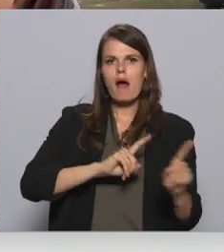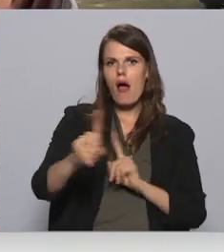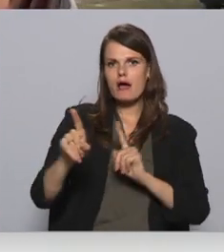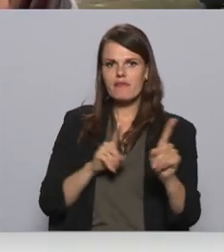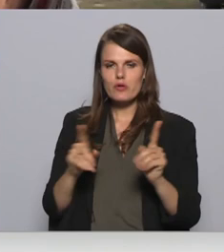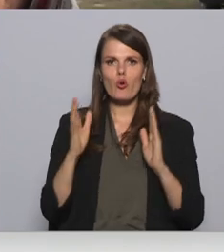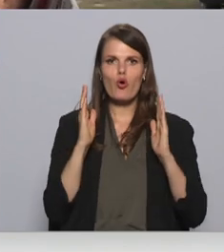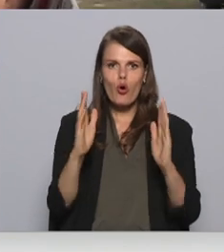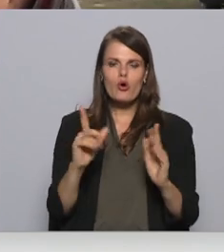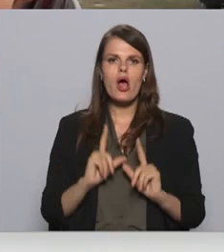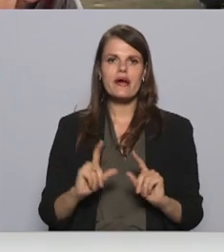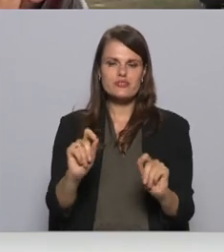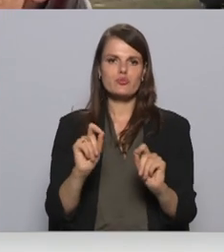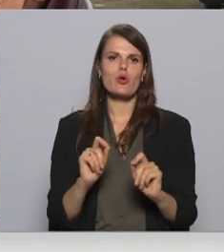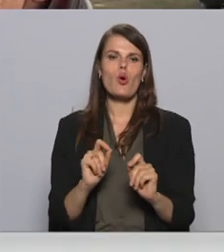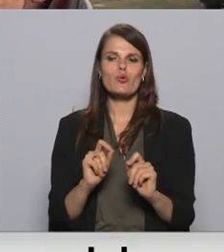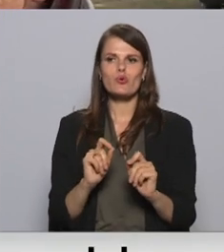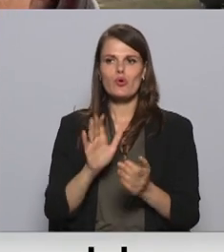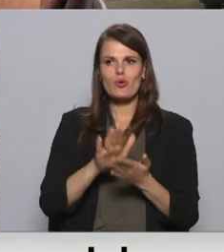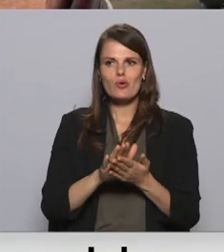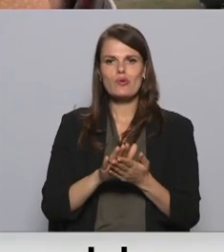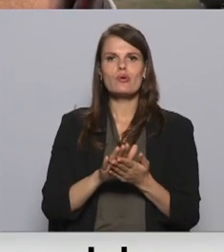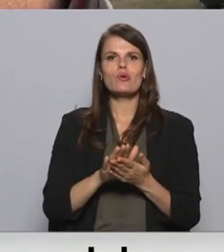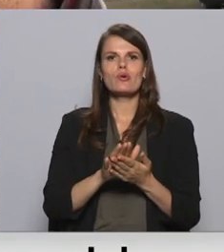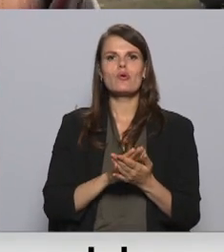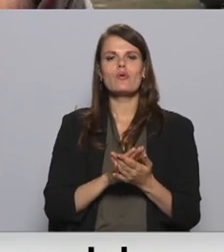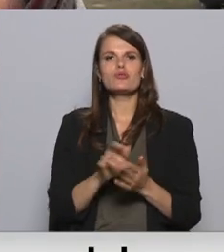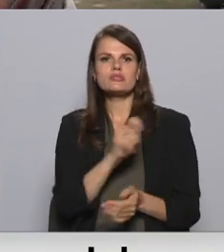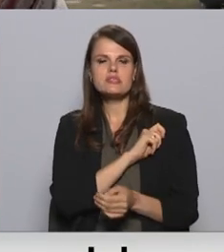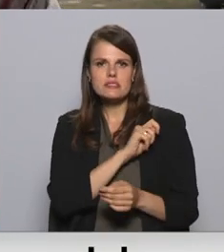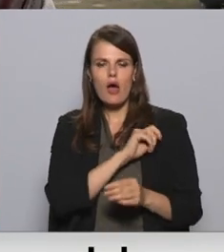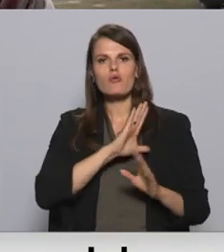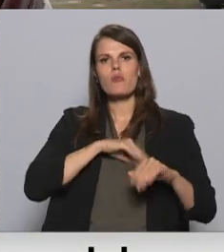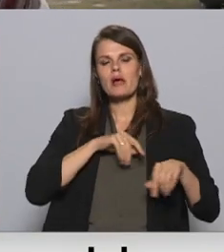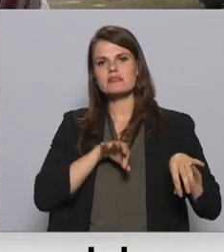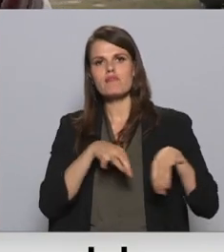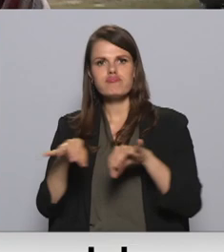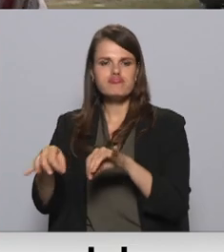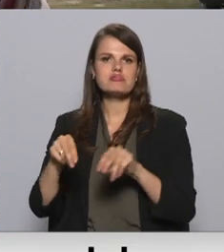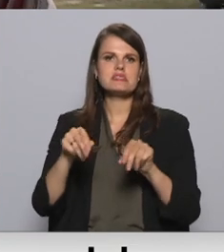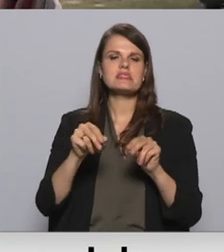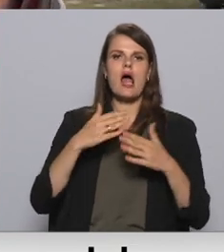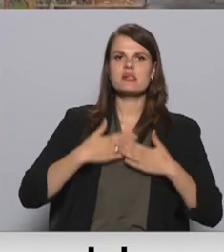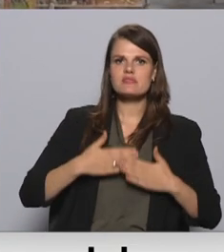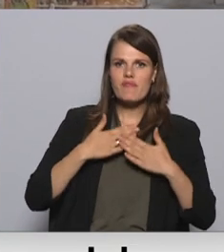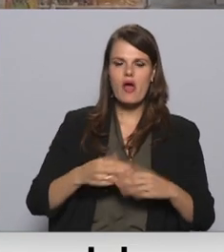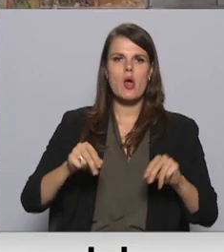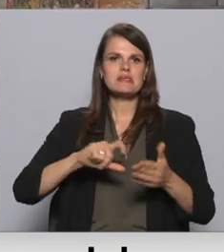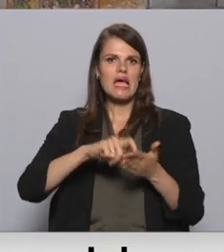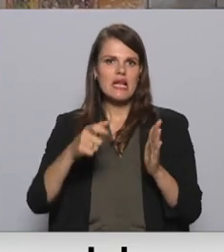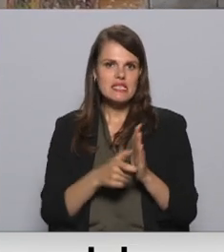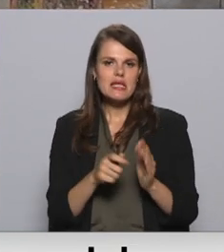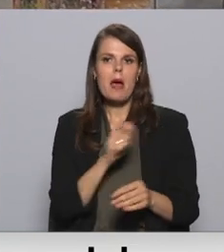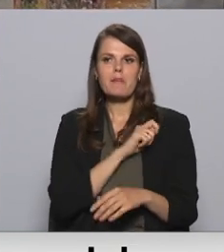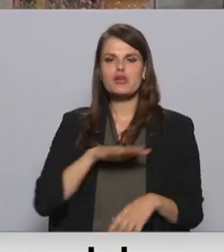par koridoru, aizbraukt uz saunu aizbraukt, arī uz sāles vannām, uz sāles istabu aizbraukt. Pirts